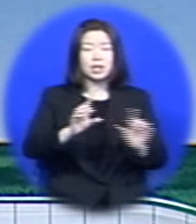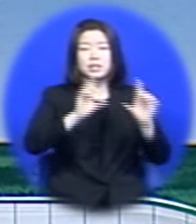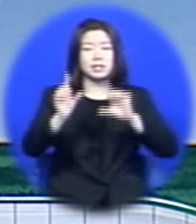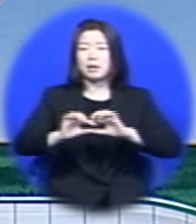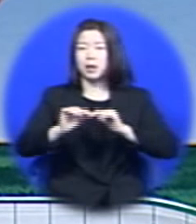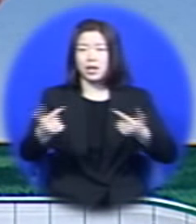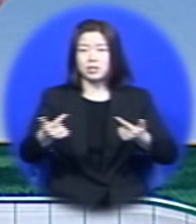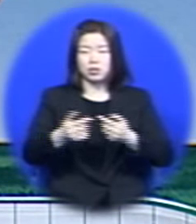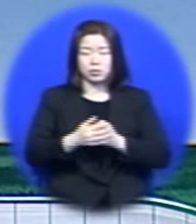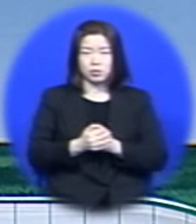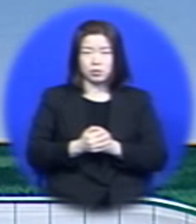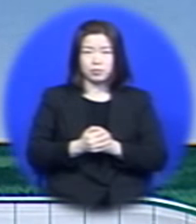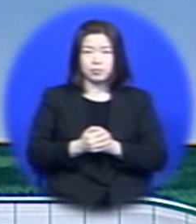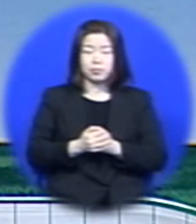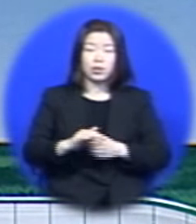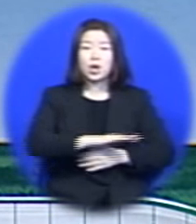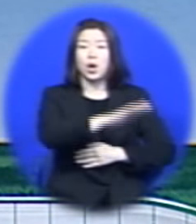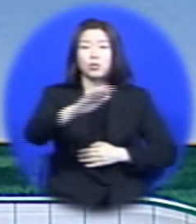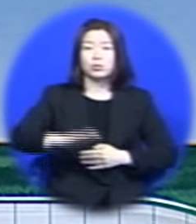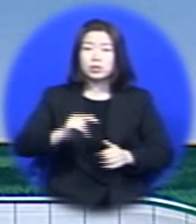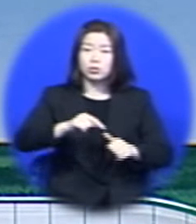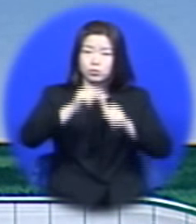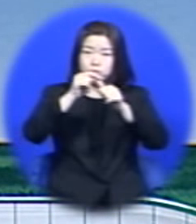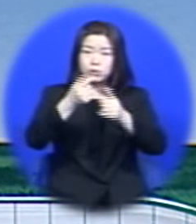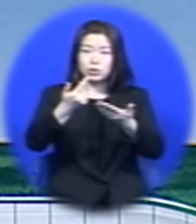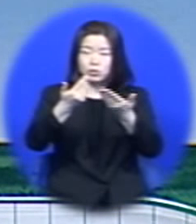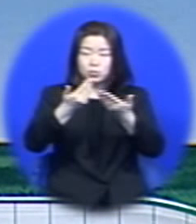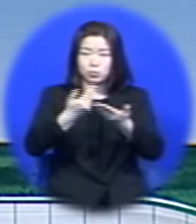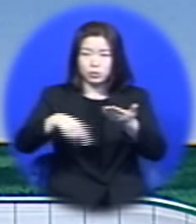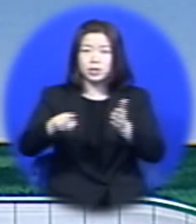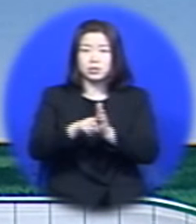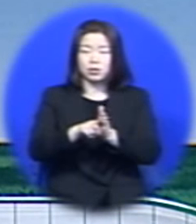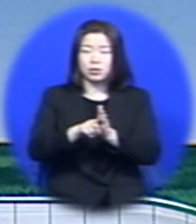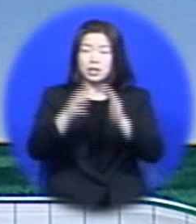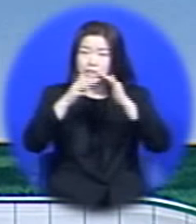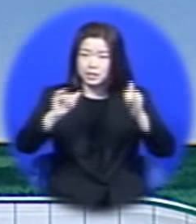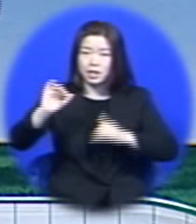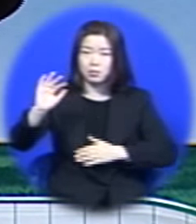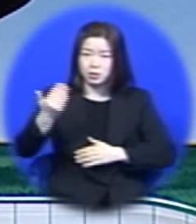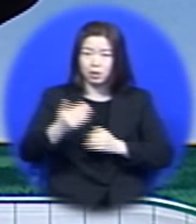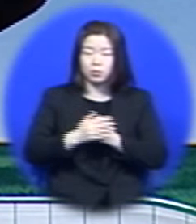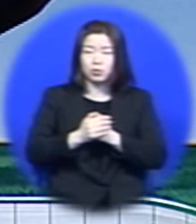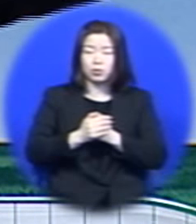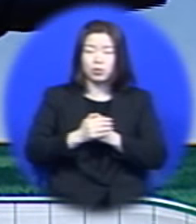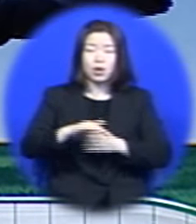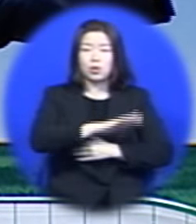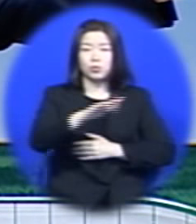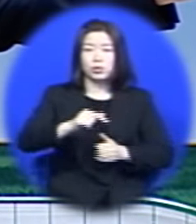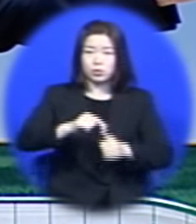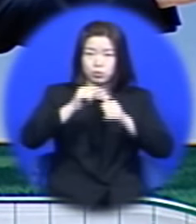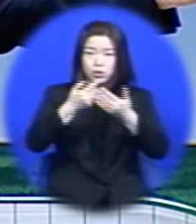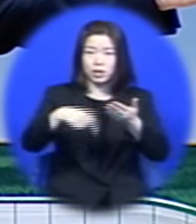아니었습니다. 우리를 구원하려고 사람이 되셨고 우리를 구원하려고 십자가에